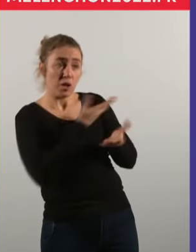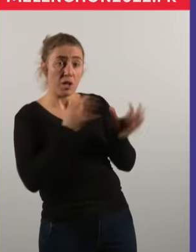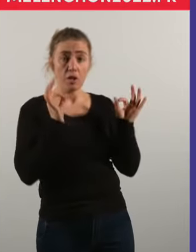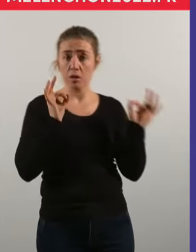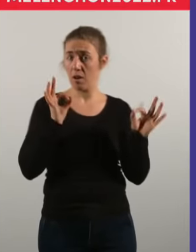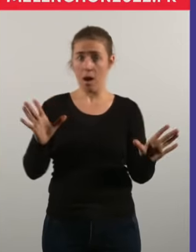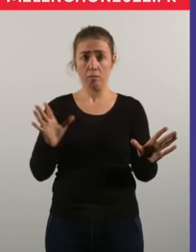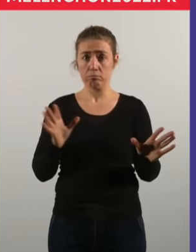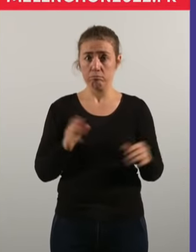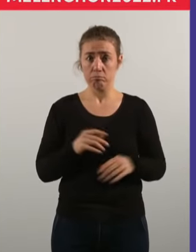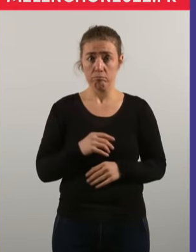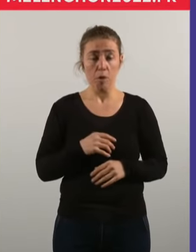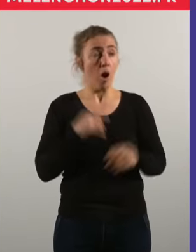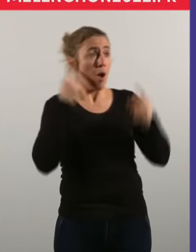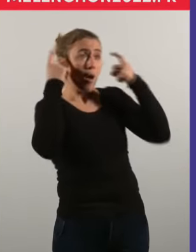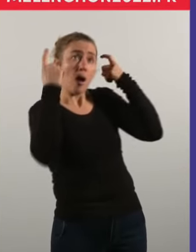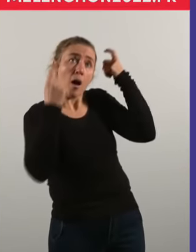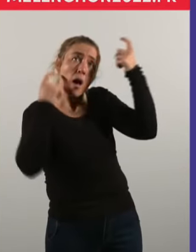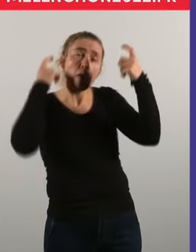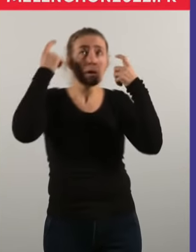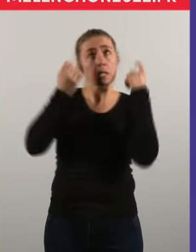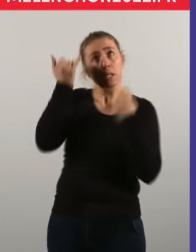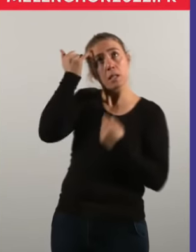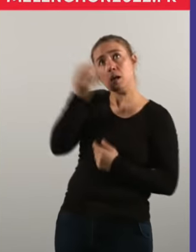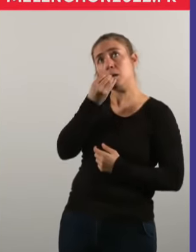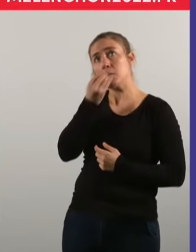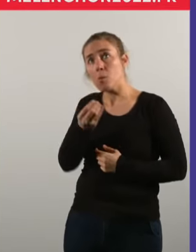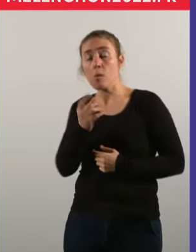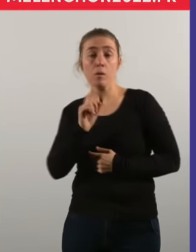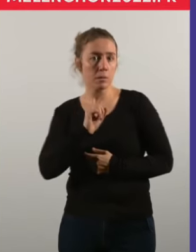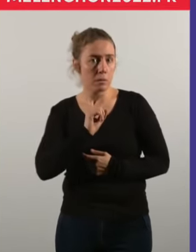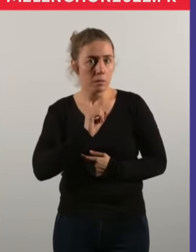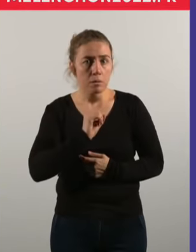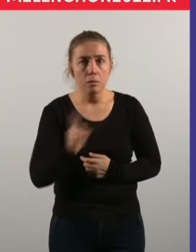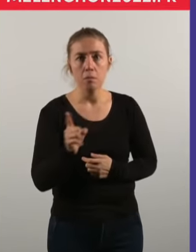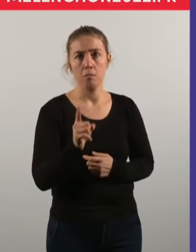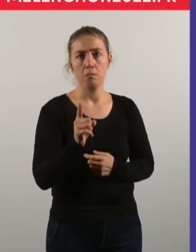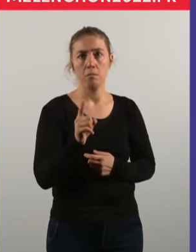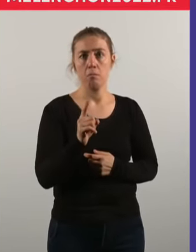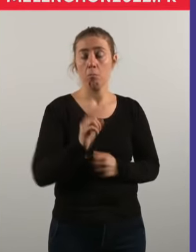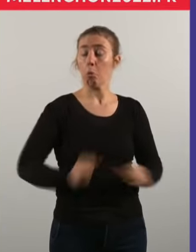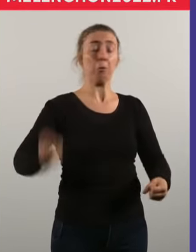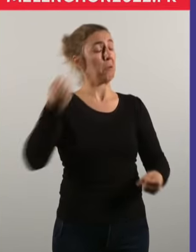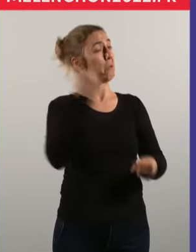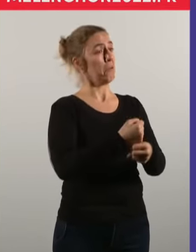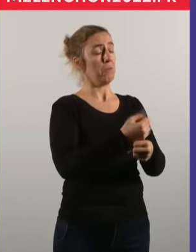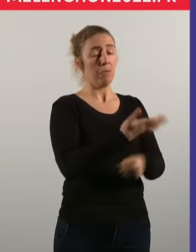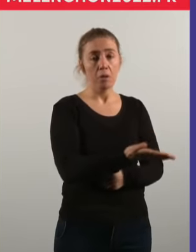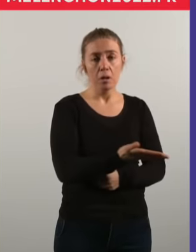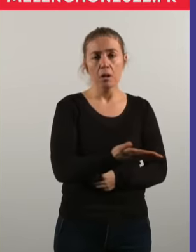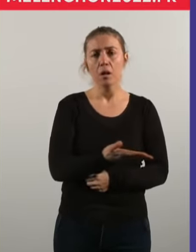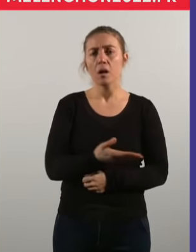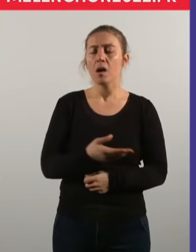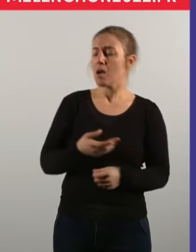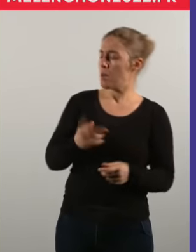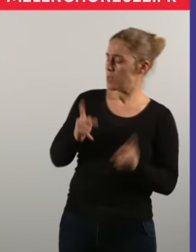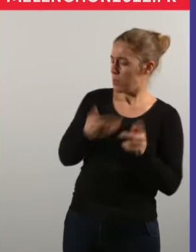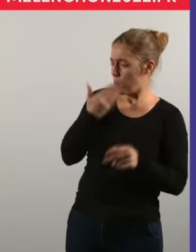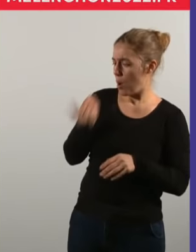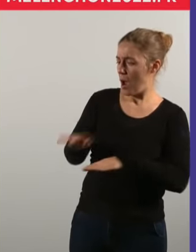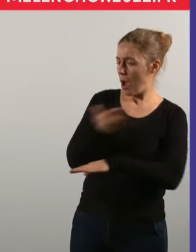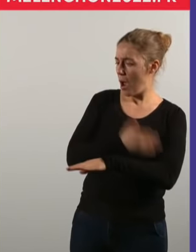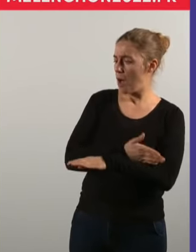sans une minute de réflexion pour savoir si c'était la bonne idée et s'il ne fallait pas d'abord commencer par exiger la garantie